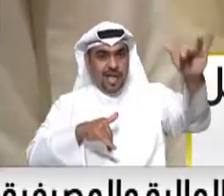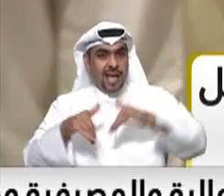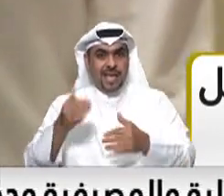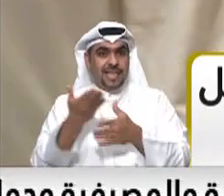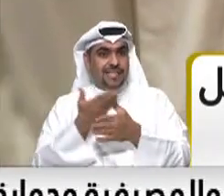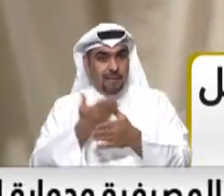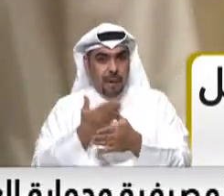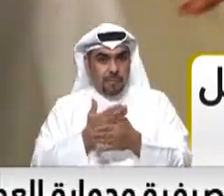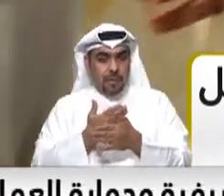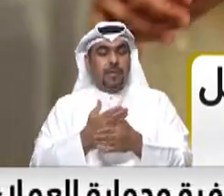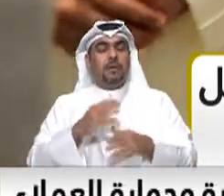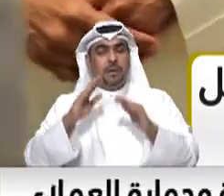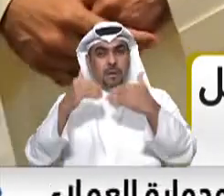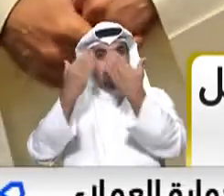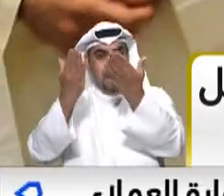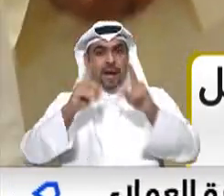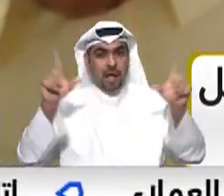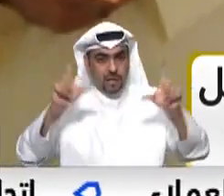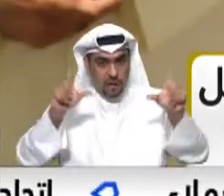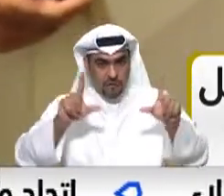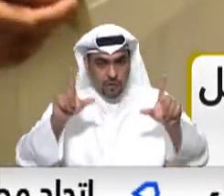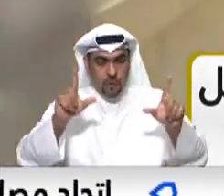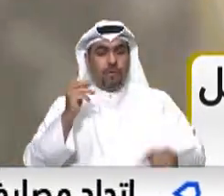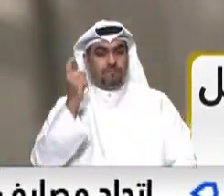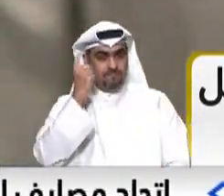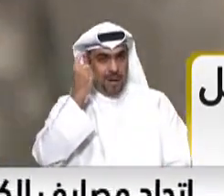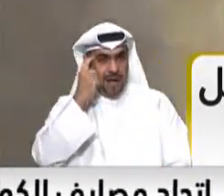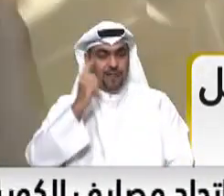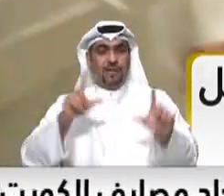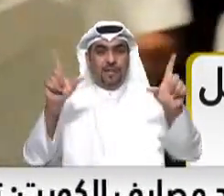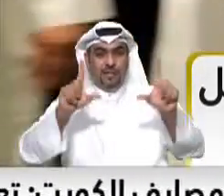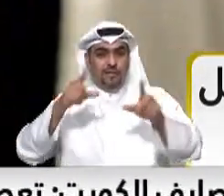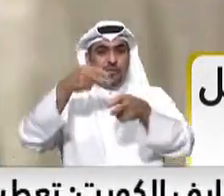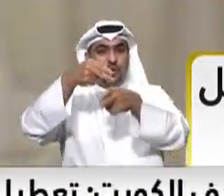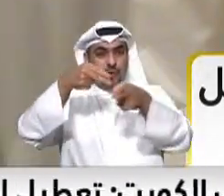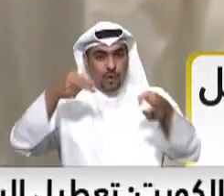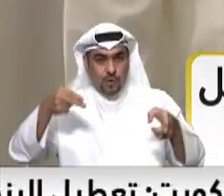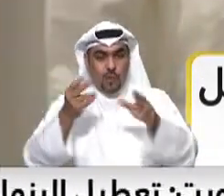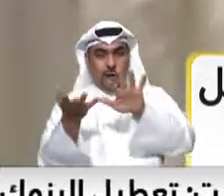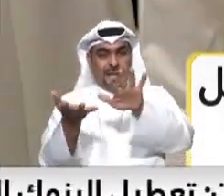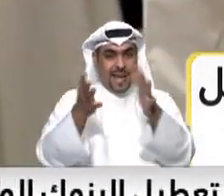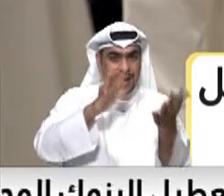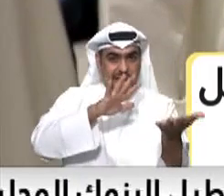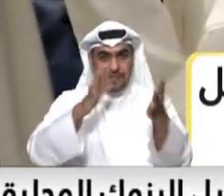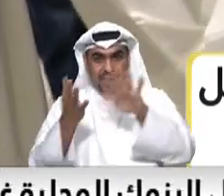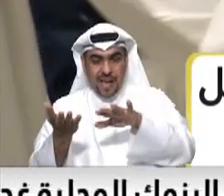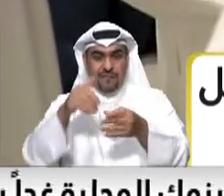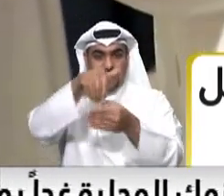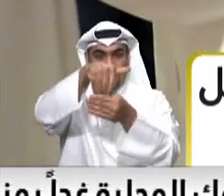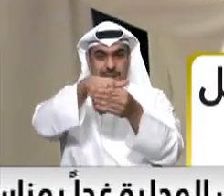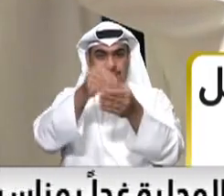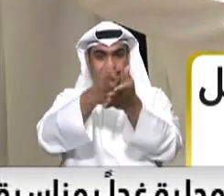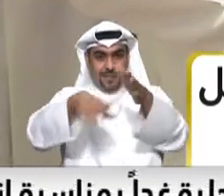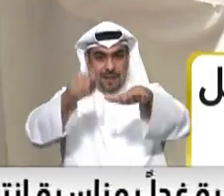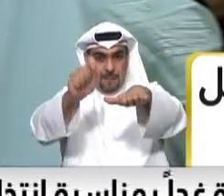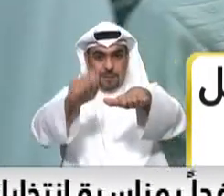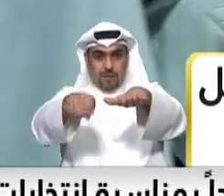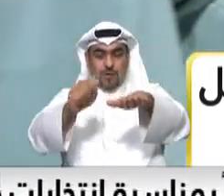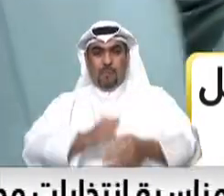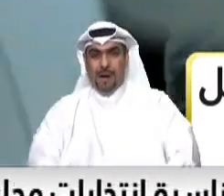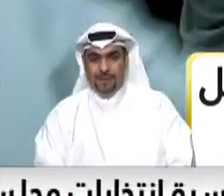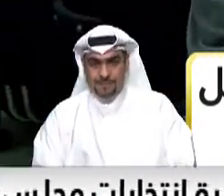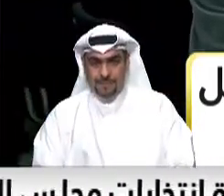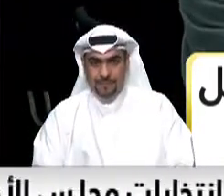الحقيقيه للعمليه الانتخابيه بشكل شفاف الى دولهم وتعريفهم بالمسير الديمقراطيه الكويتيه